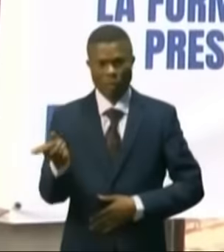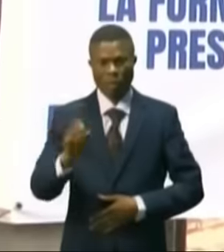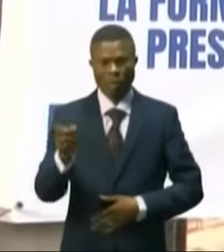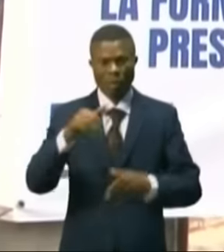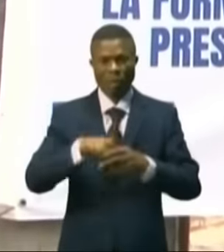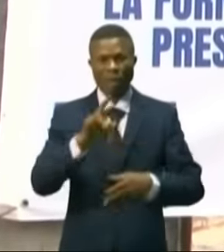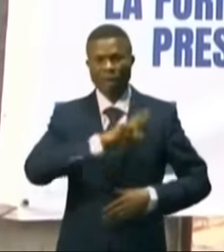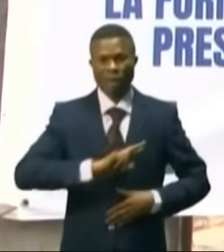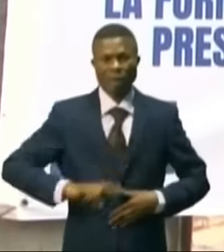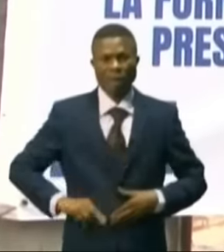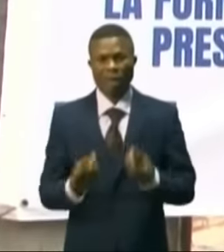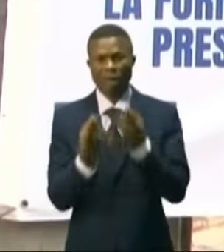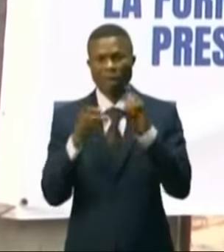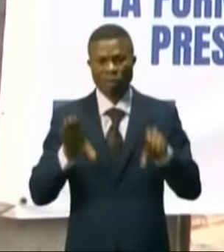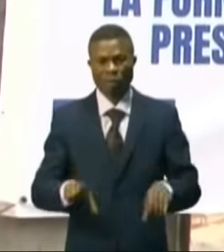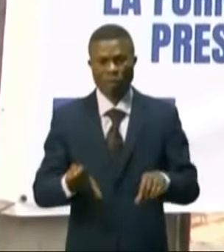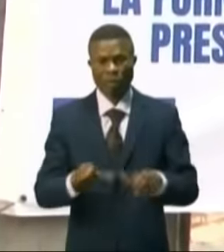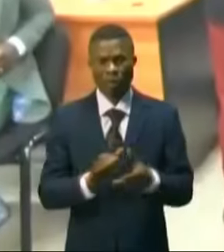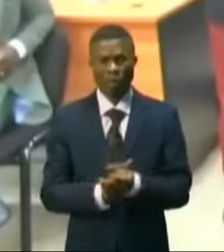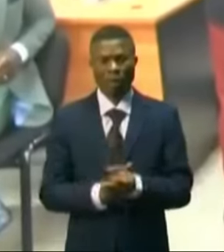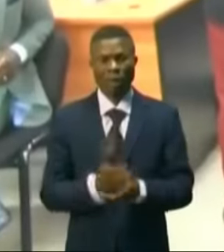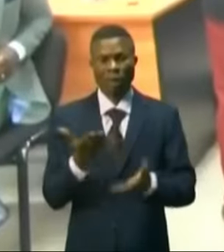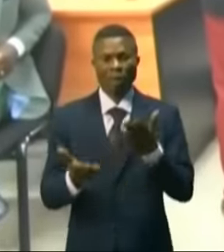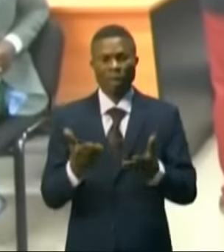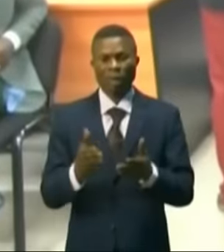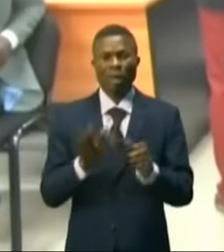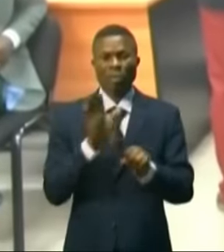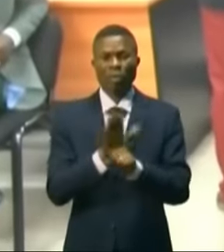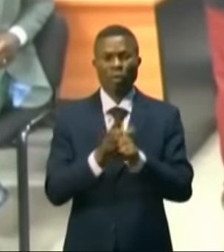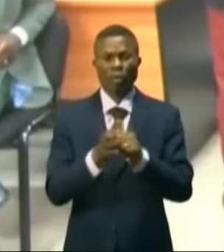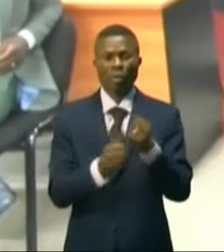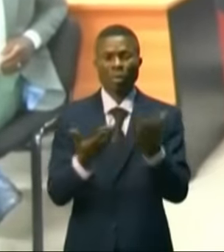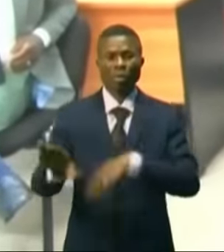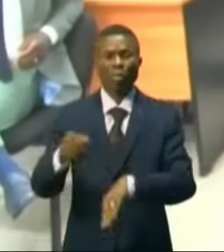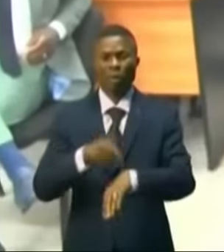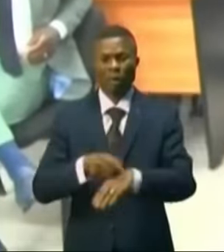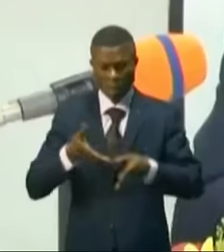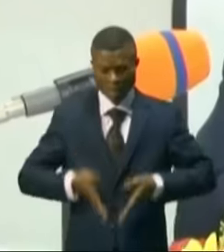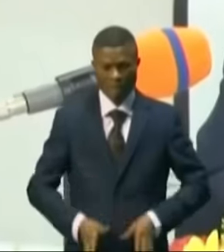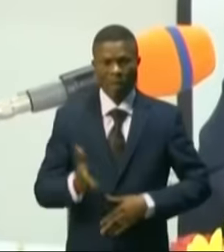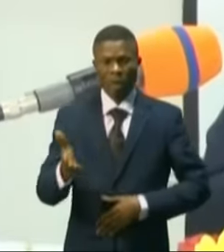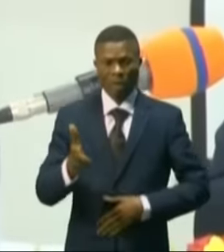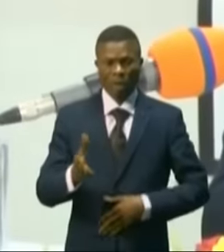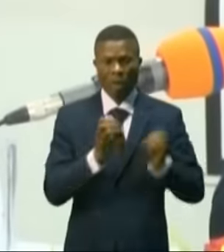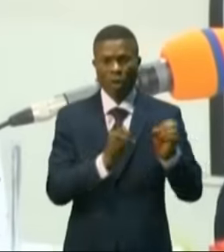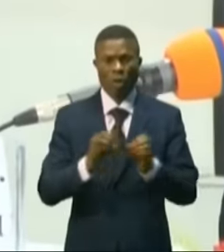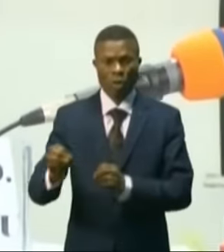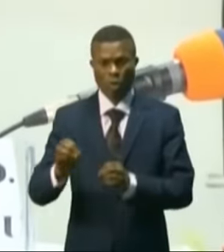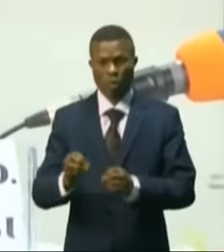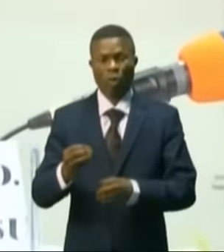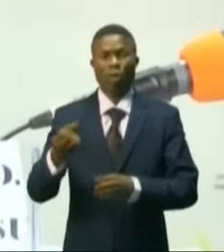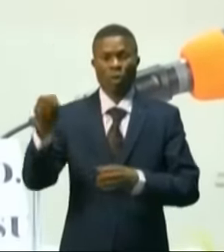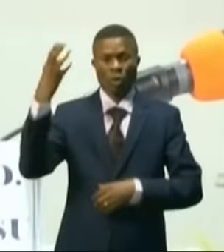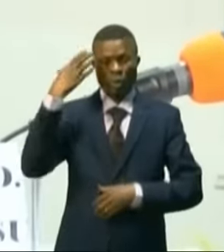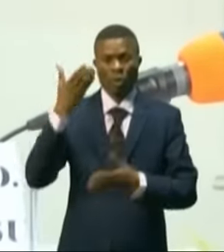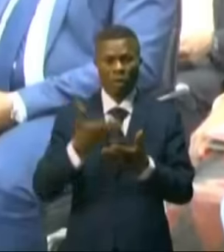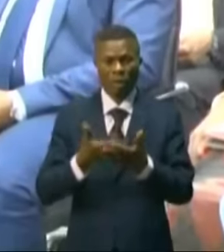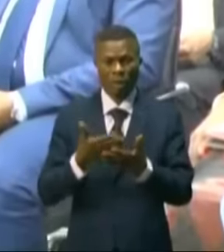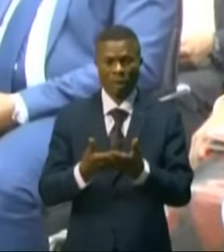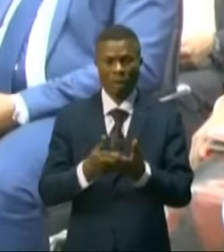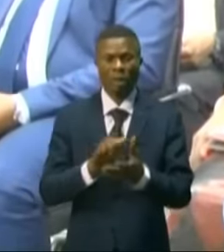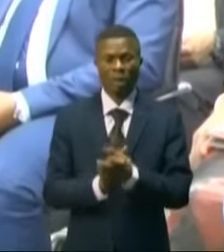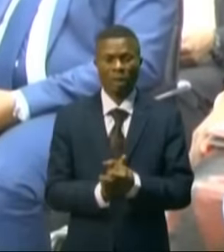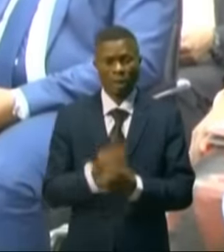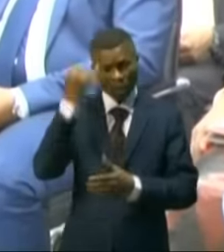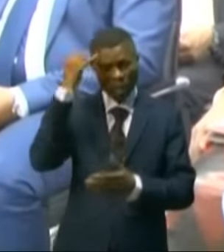République démocratique du Congo, au moins 3 femmes meurent pendant l'accouchement selon l'Organisation mondiale de la santé. C'est dans cette